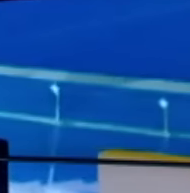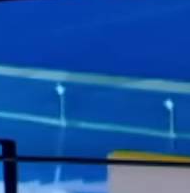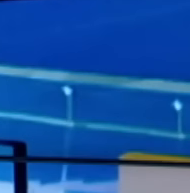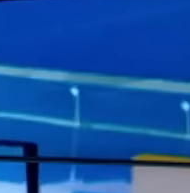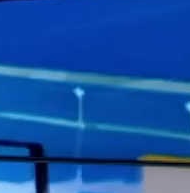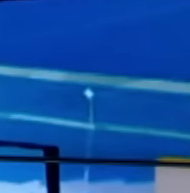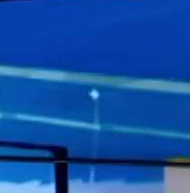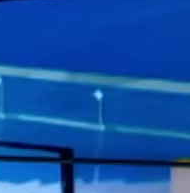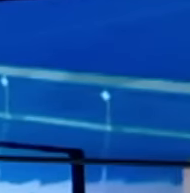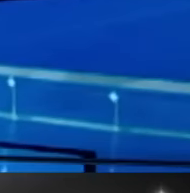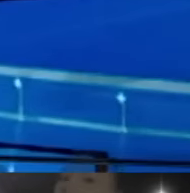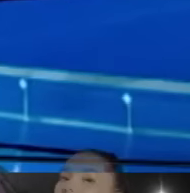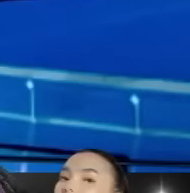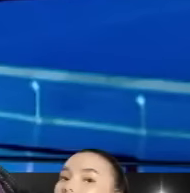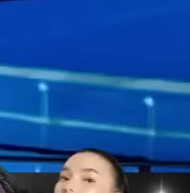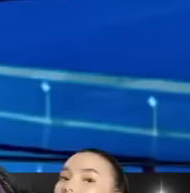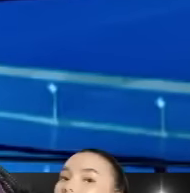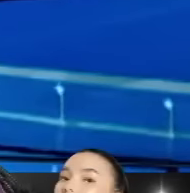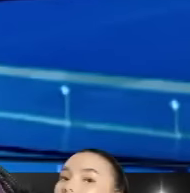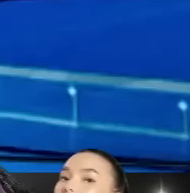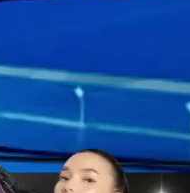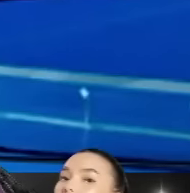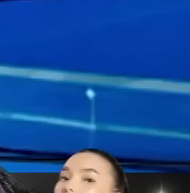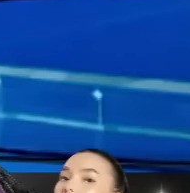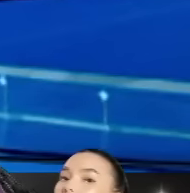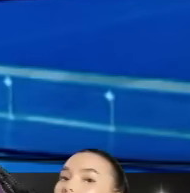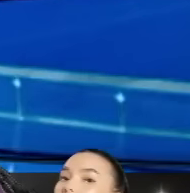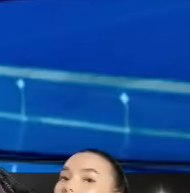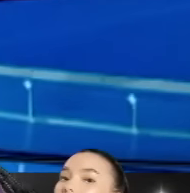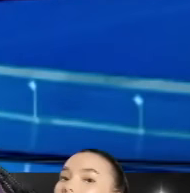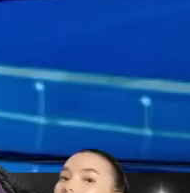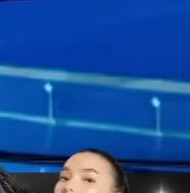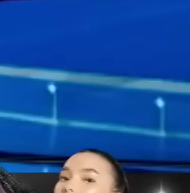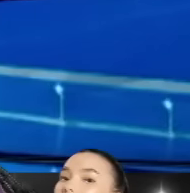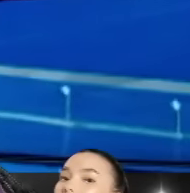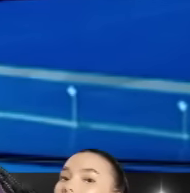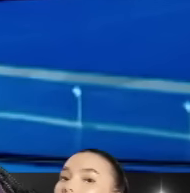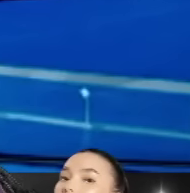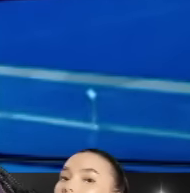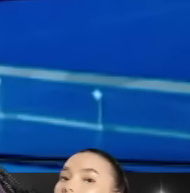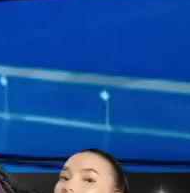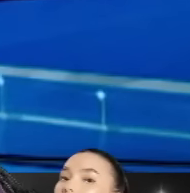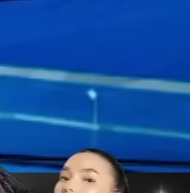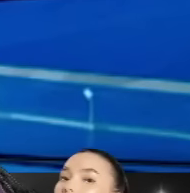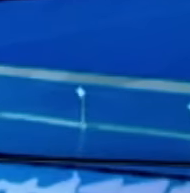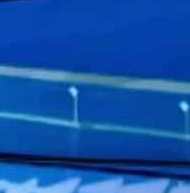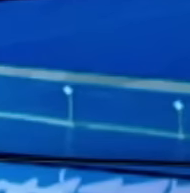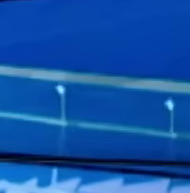Pemirsa, dua orang tewas dan 8 terluka akibat kecelakaan beruntun di Subang, Jawa Barat.